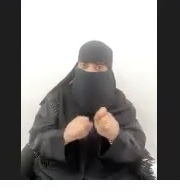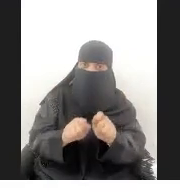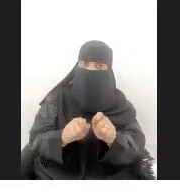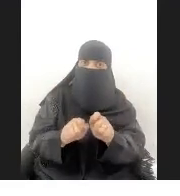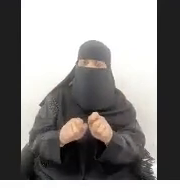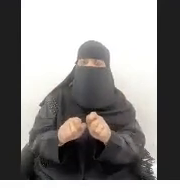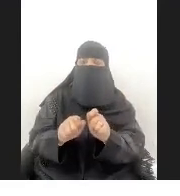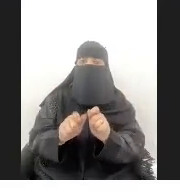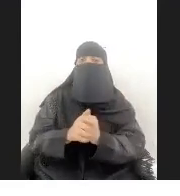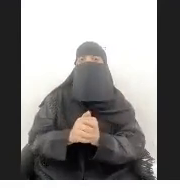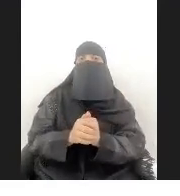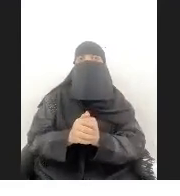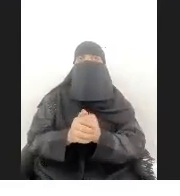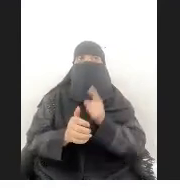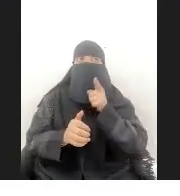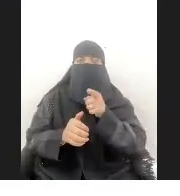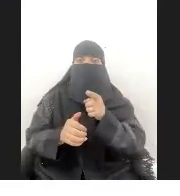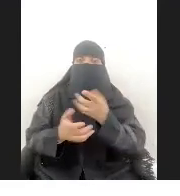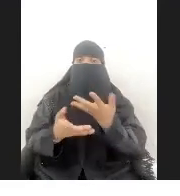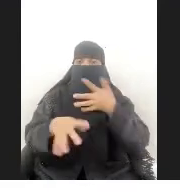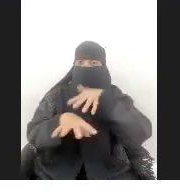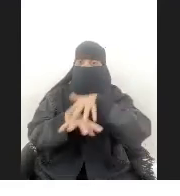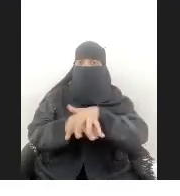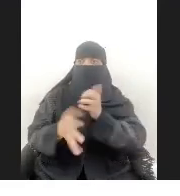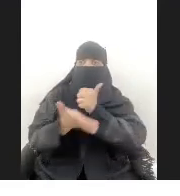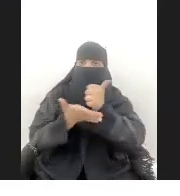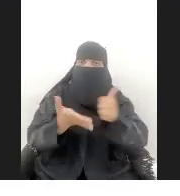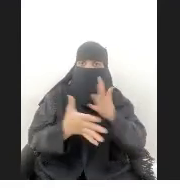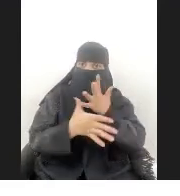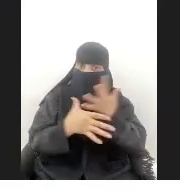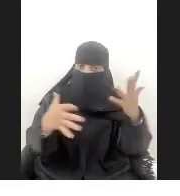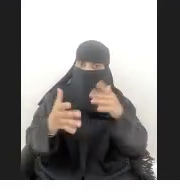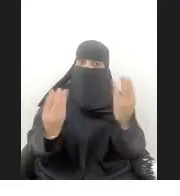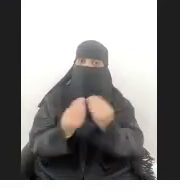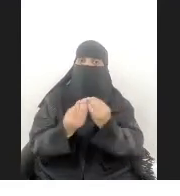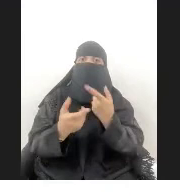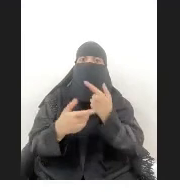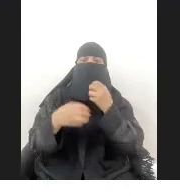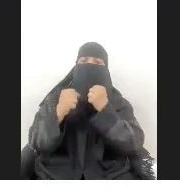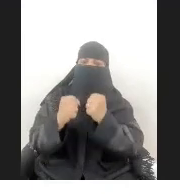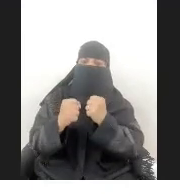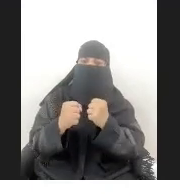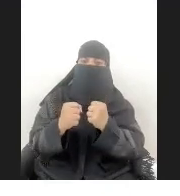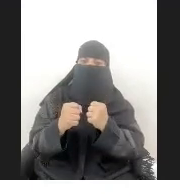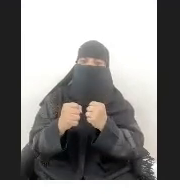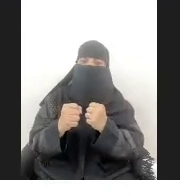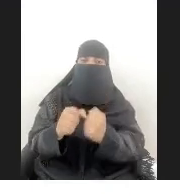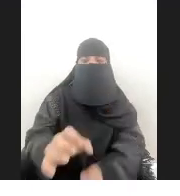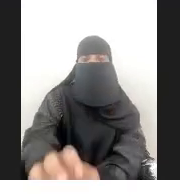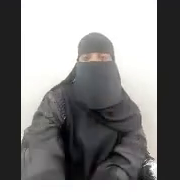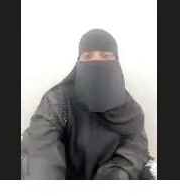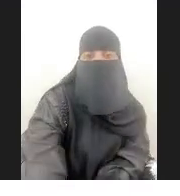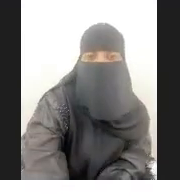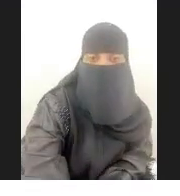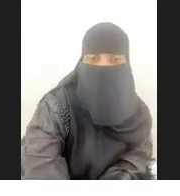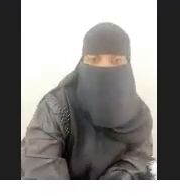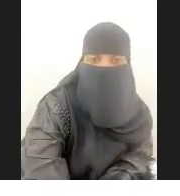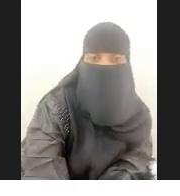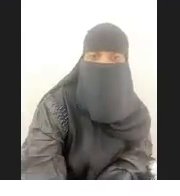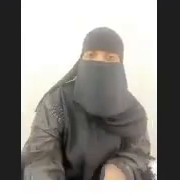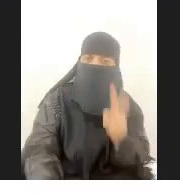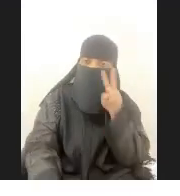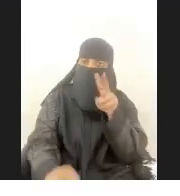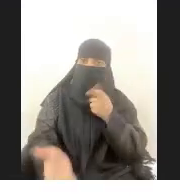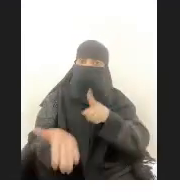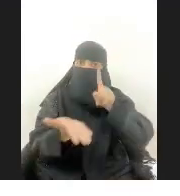إذ أنه يدمج العديد من الأساليب التعليمية ويراعي كثير من النظريات التربوية اللي إحنا ذكرناها. طبعاً هنا نؤكد على